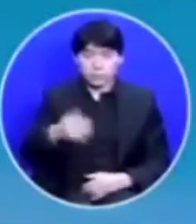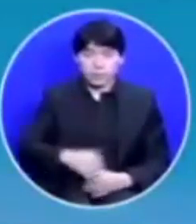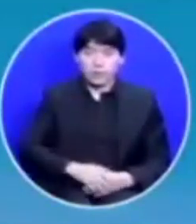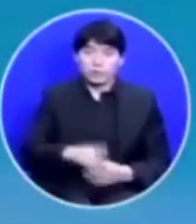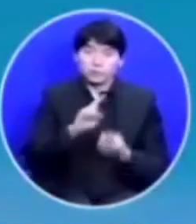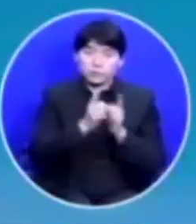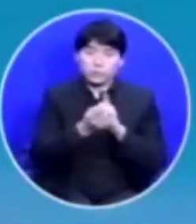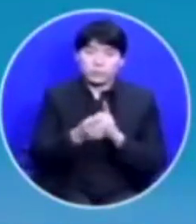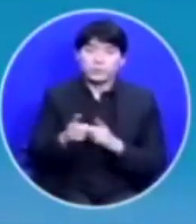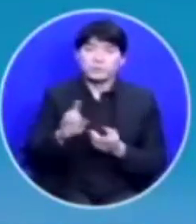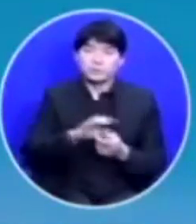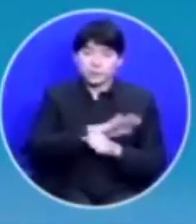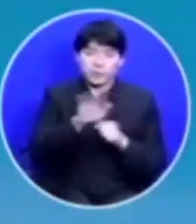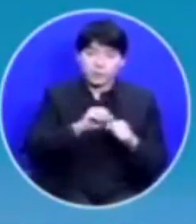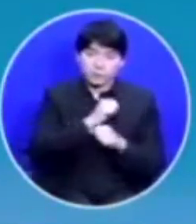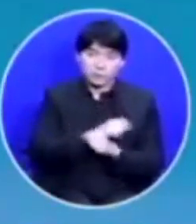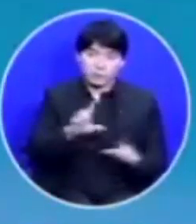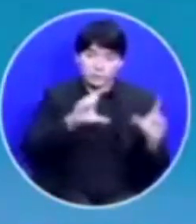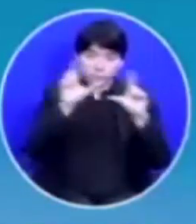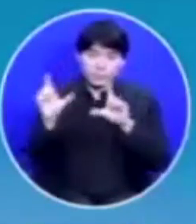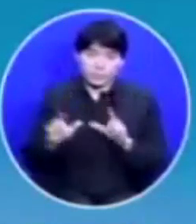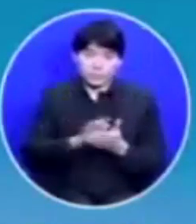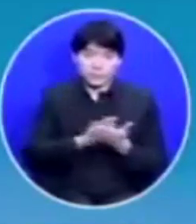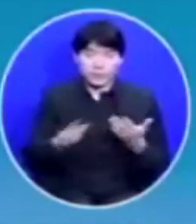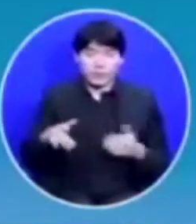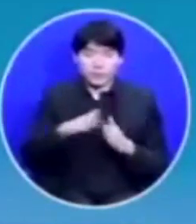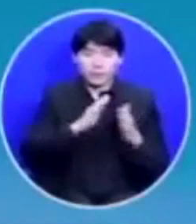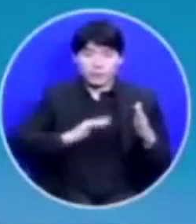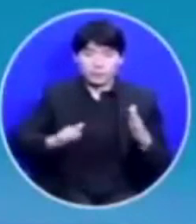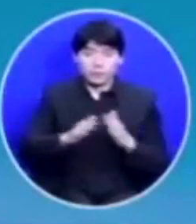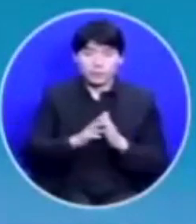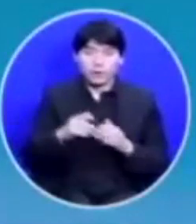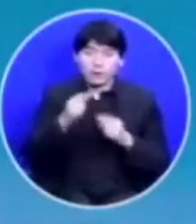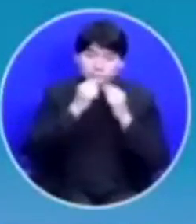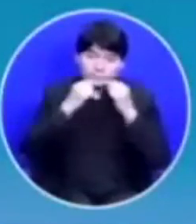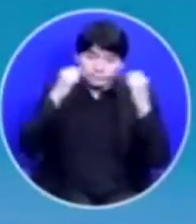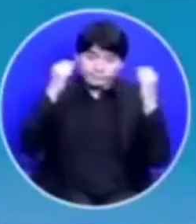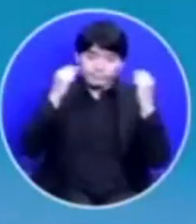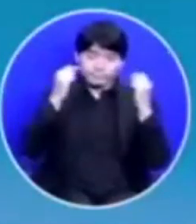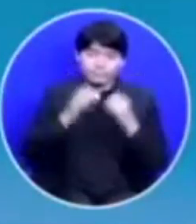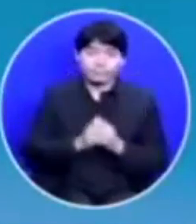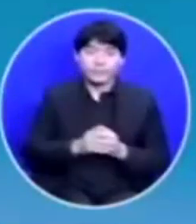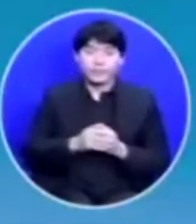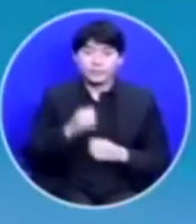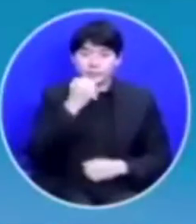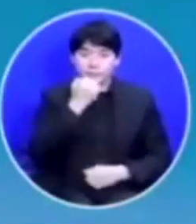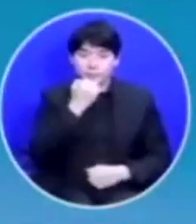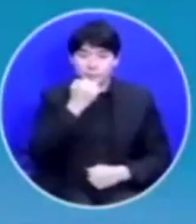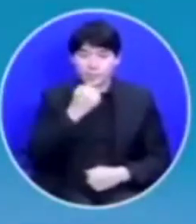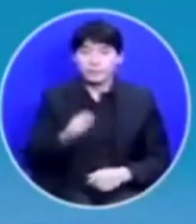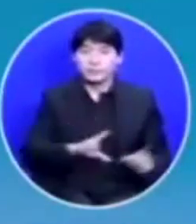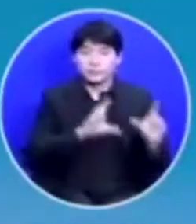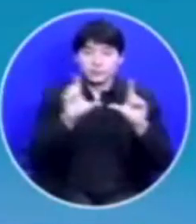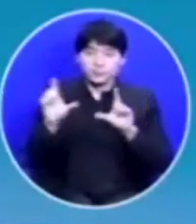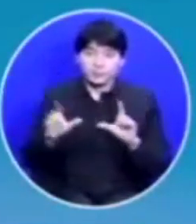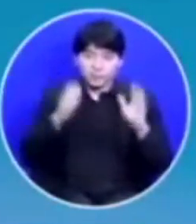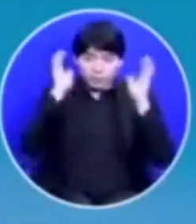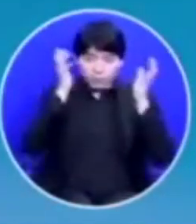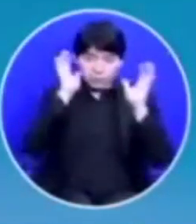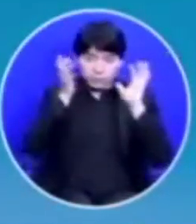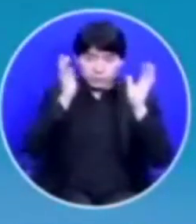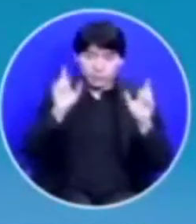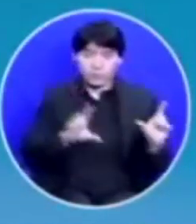살거라 집안에서 누울 웃음꽃이 피고 살았어요 그렇게 어린 시절을 보냈어요 이런